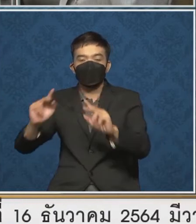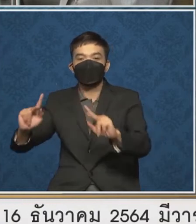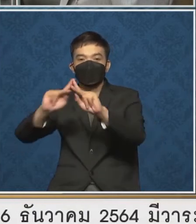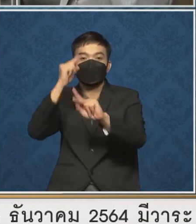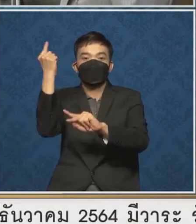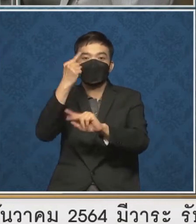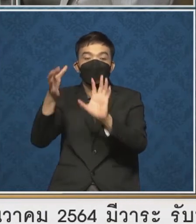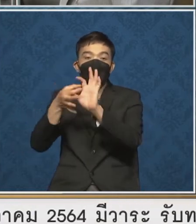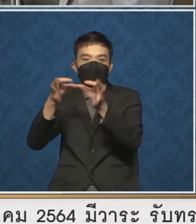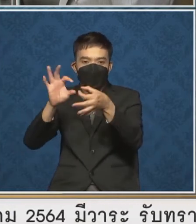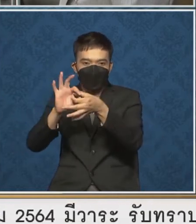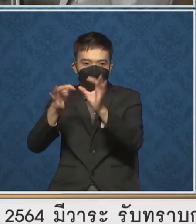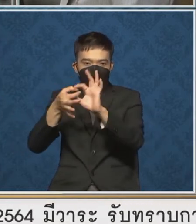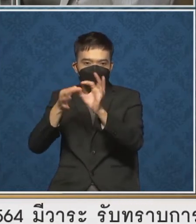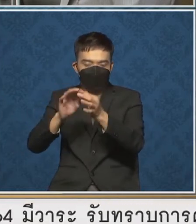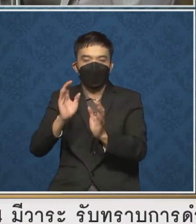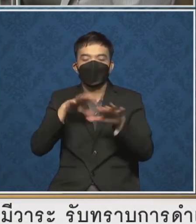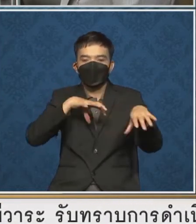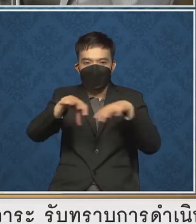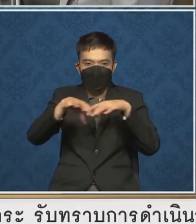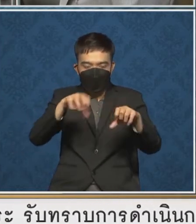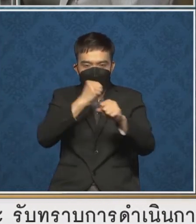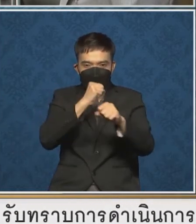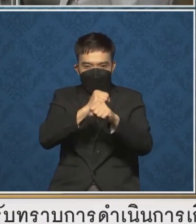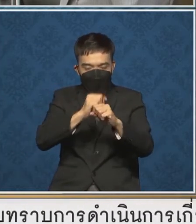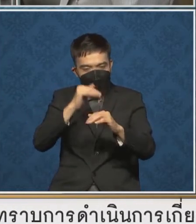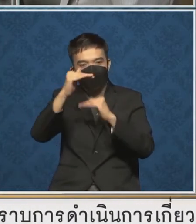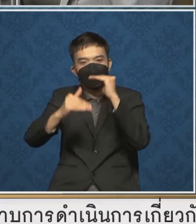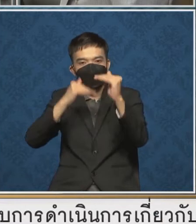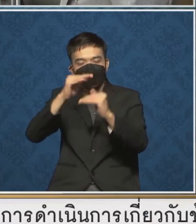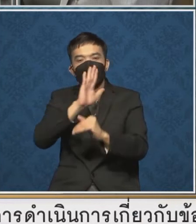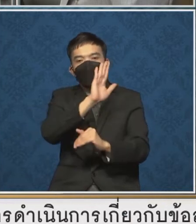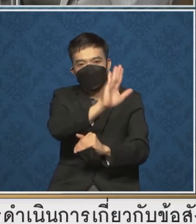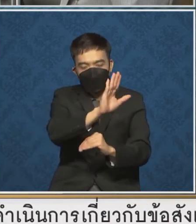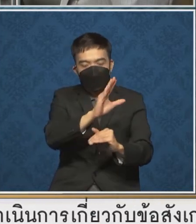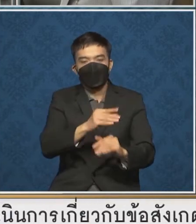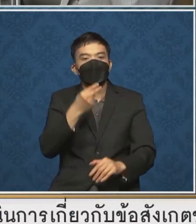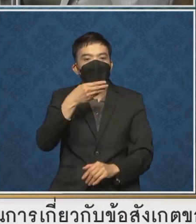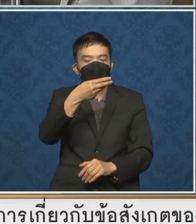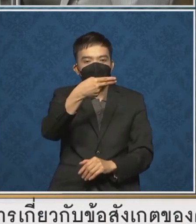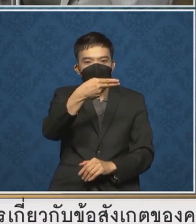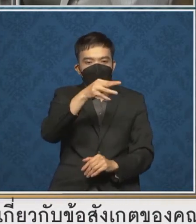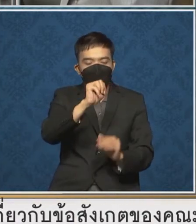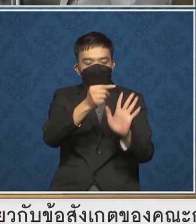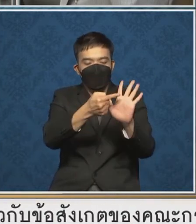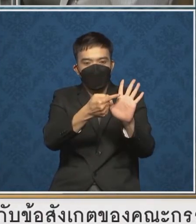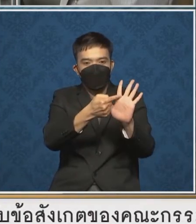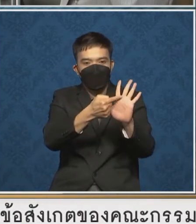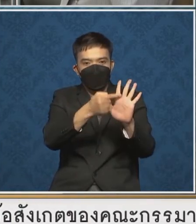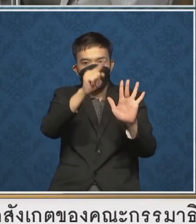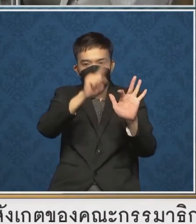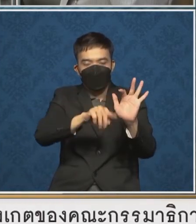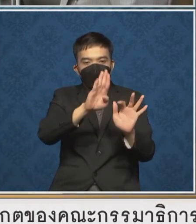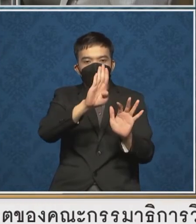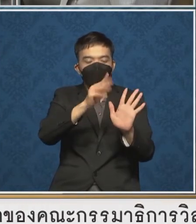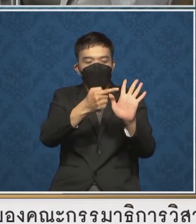และกีฬานะครับให้ดำเนินการในการพัฒนาระบบการท่องเที่ยวของหมู่บ้านกิริวงศ์อย่างเป็นระบบและมีความ